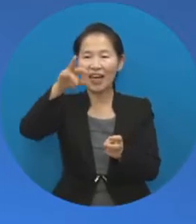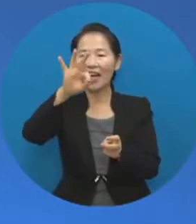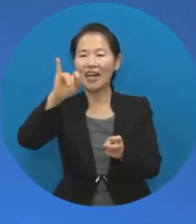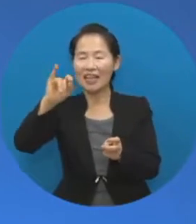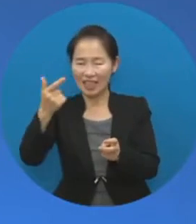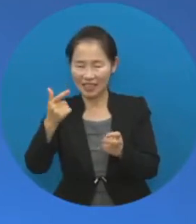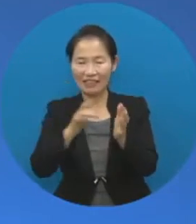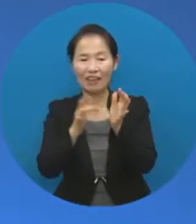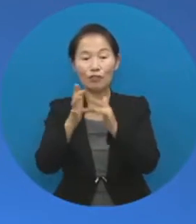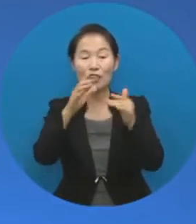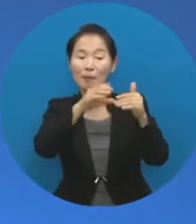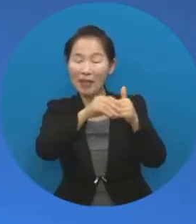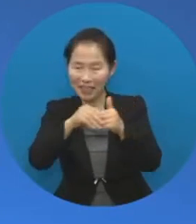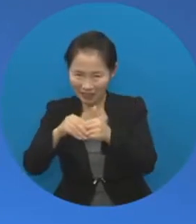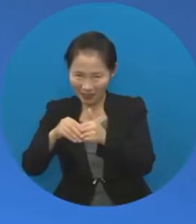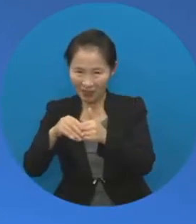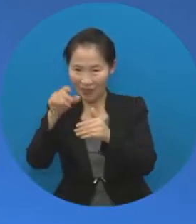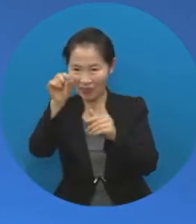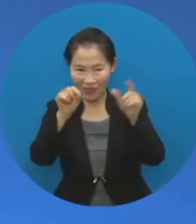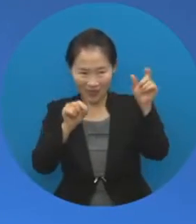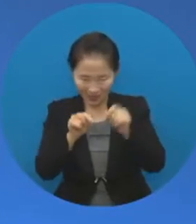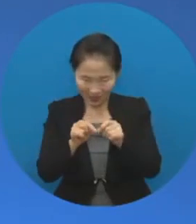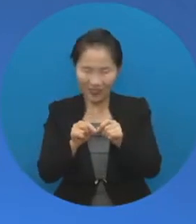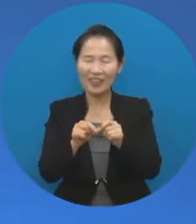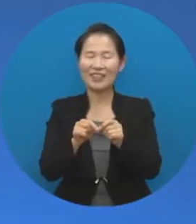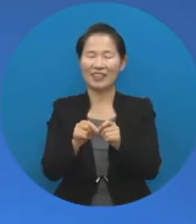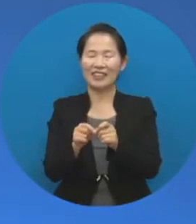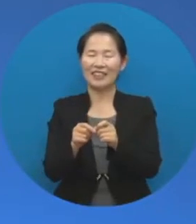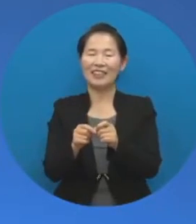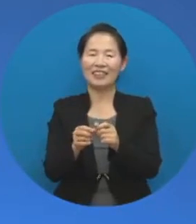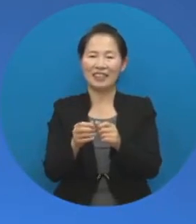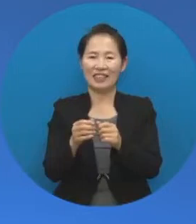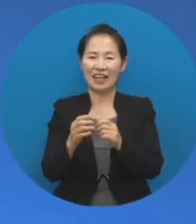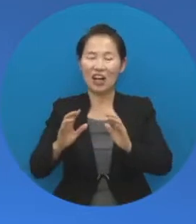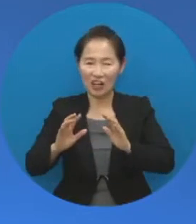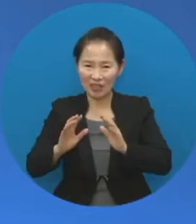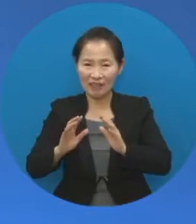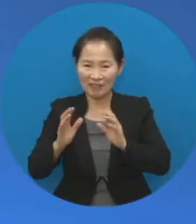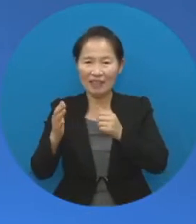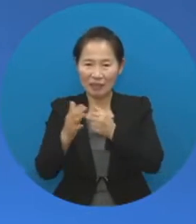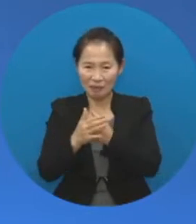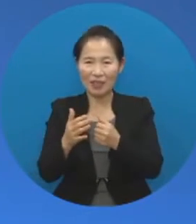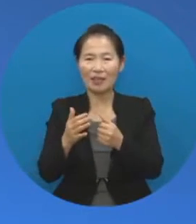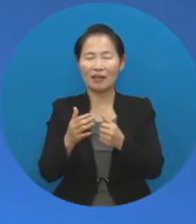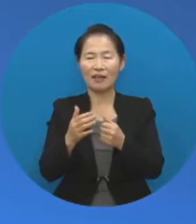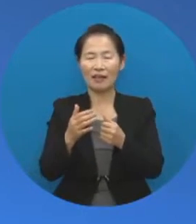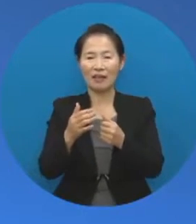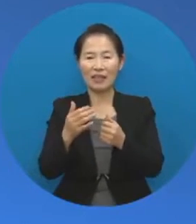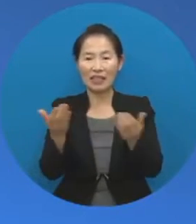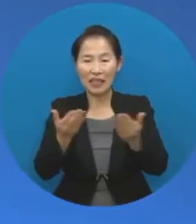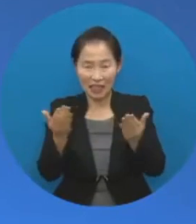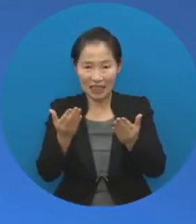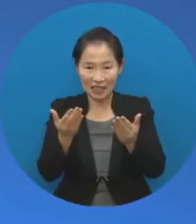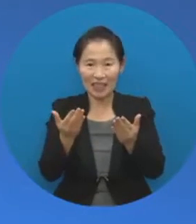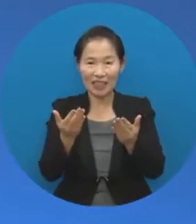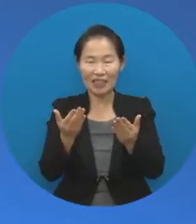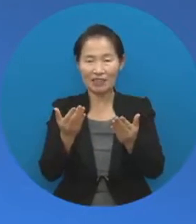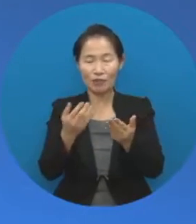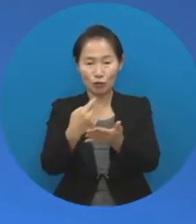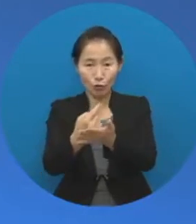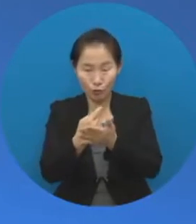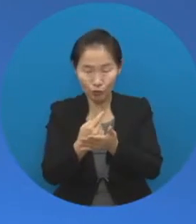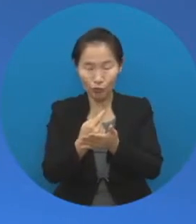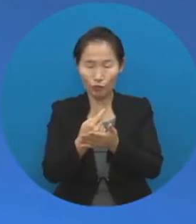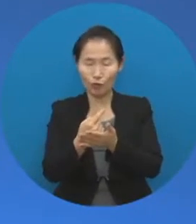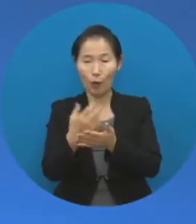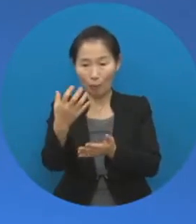건설사에서 회사를 창업했으니까 일을 수주를 해야 되잖아요. 근데 제가 돈도 없고